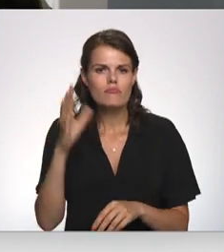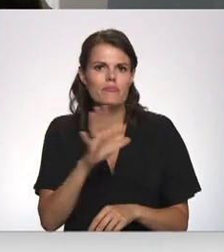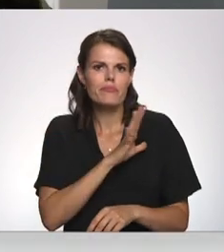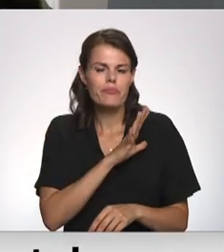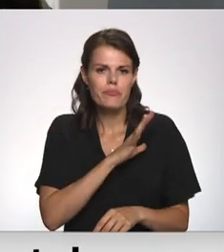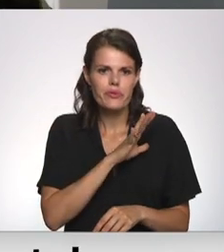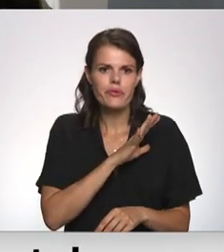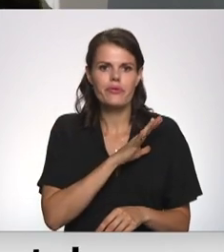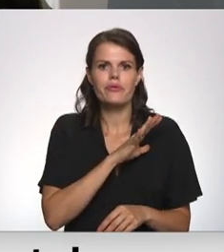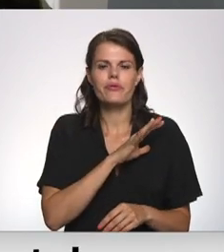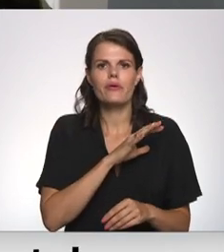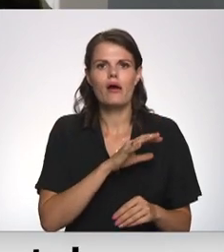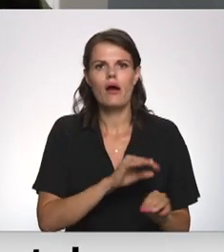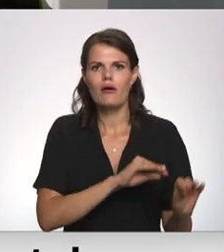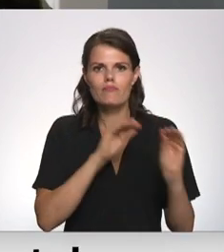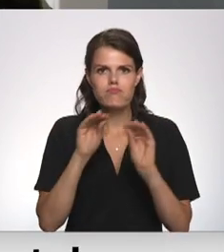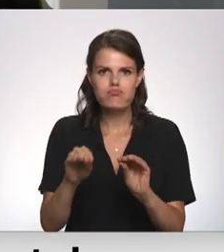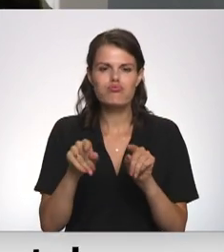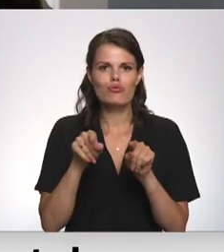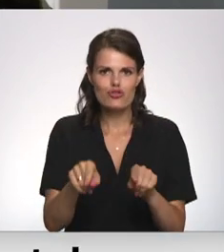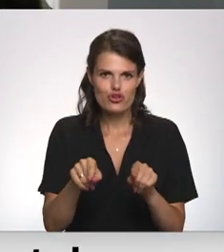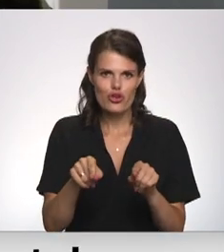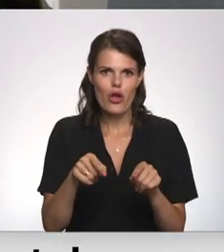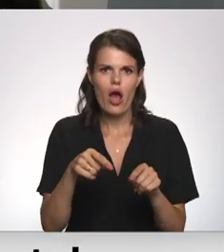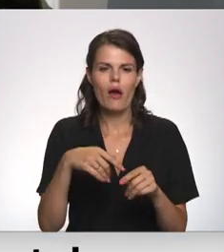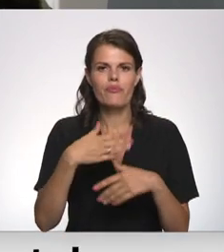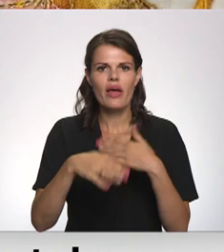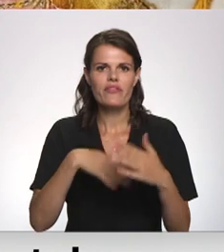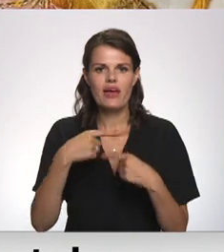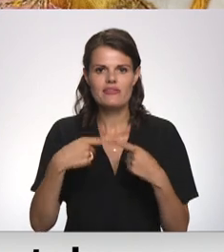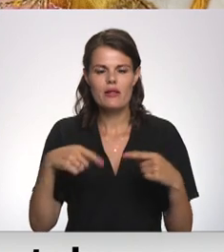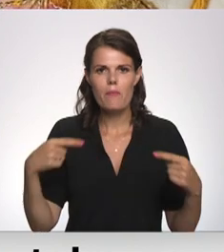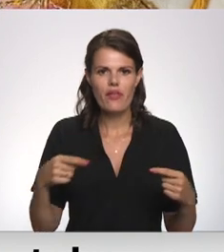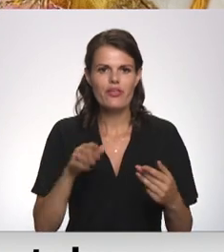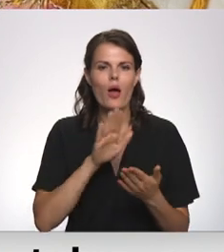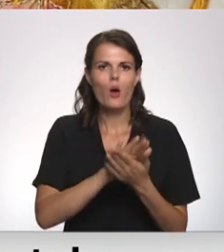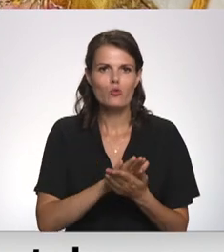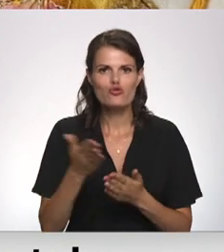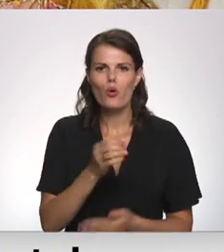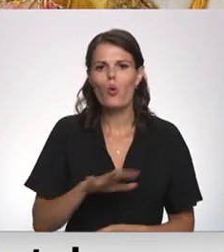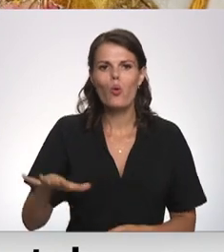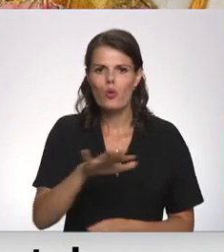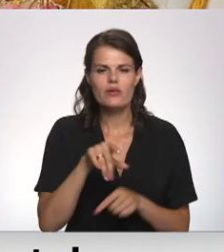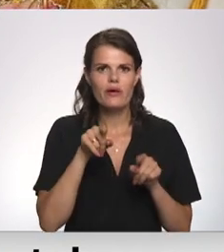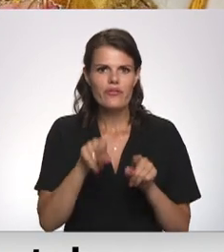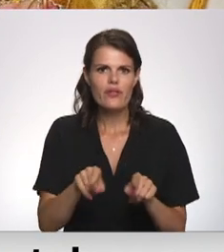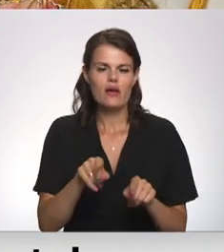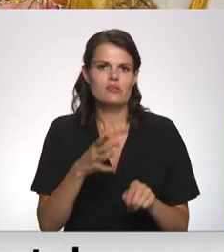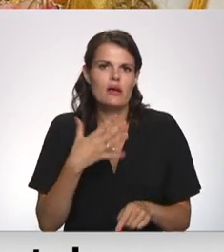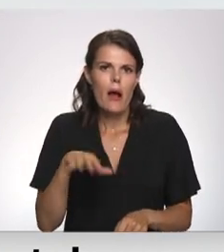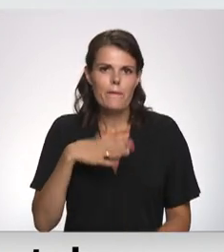importēti tekstila šie te materiāli uz Kurzemi. Tā ir tā estētiskā puse, kādēļ